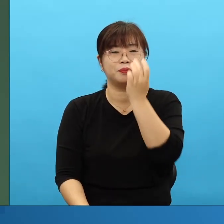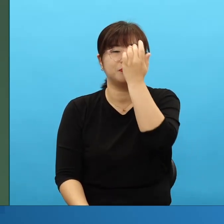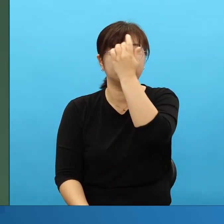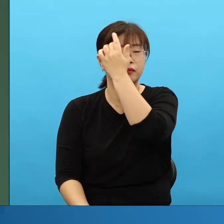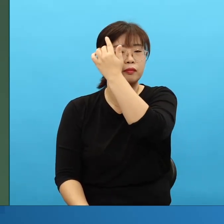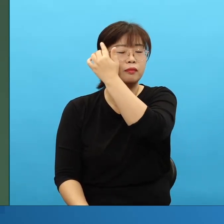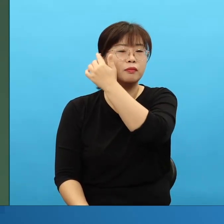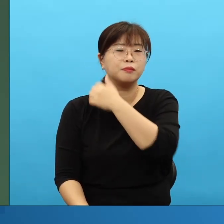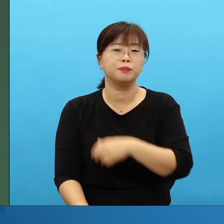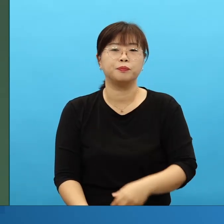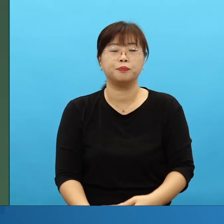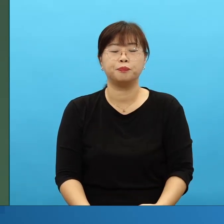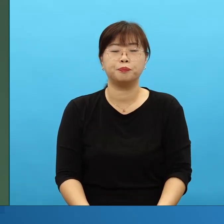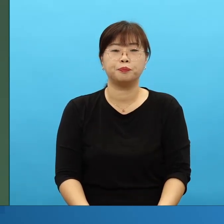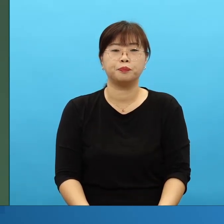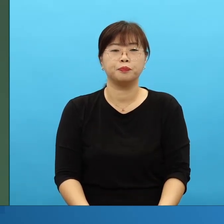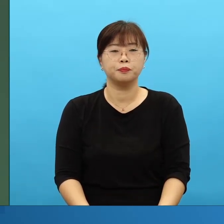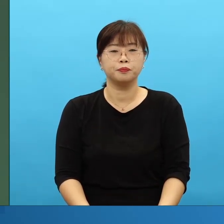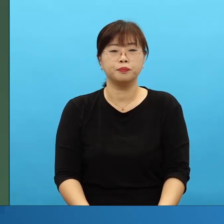예수님이